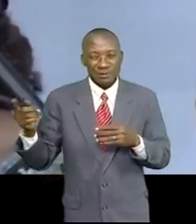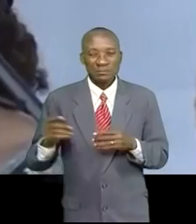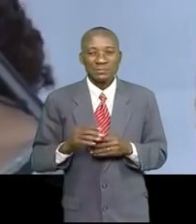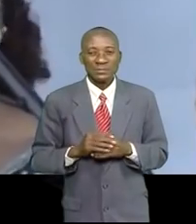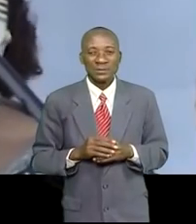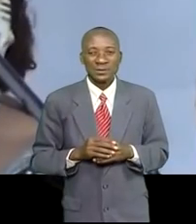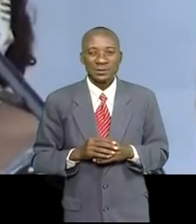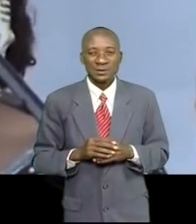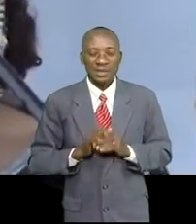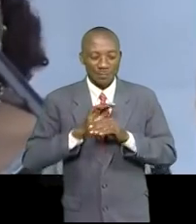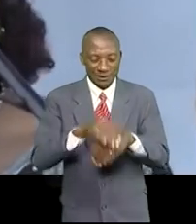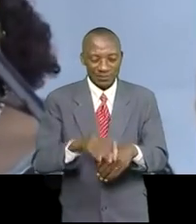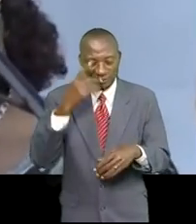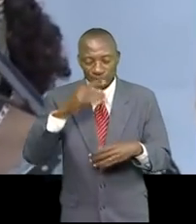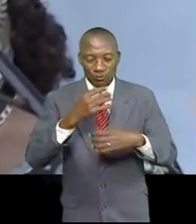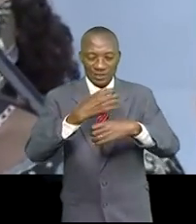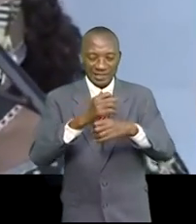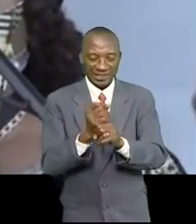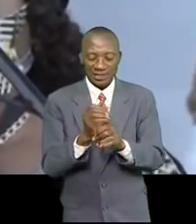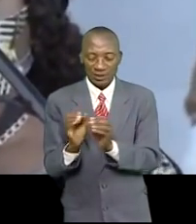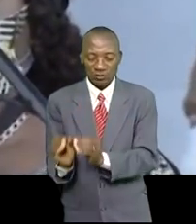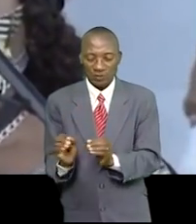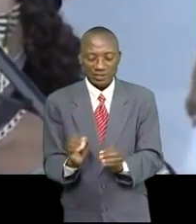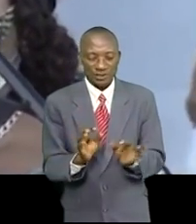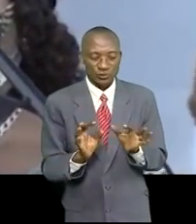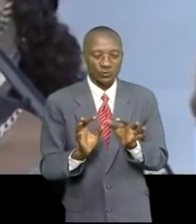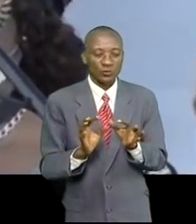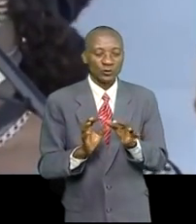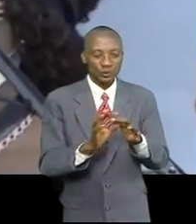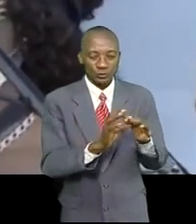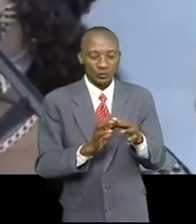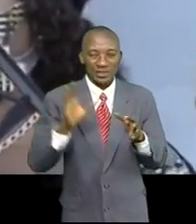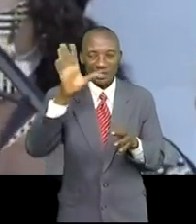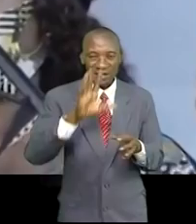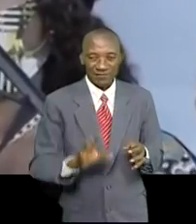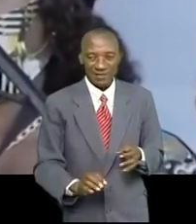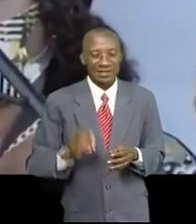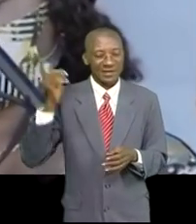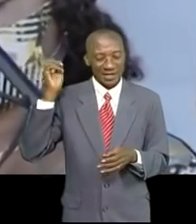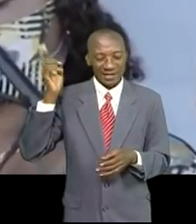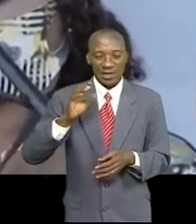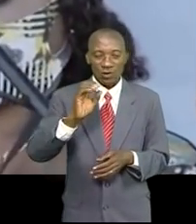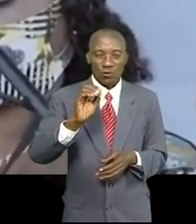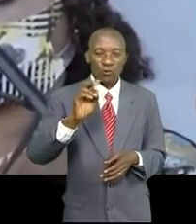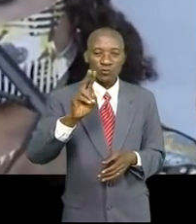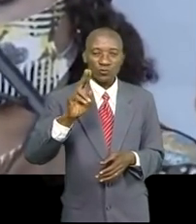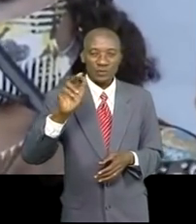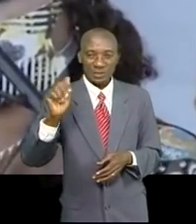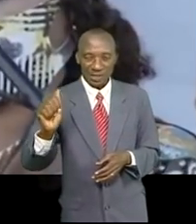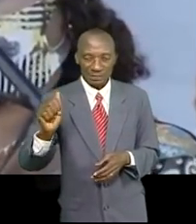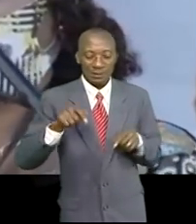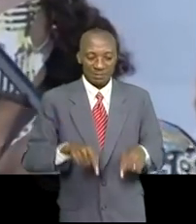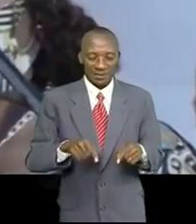de l'Organisation de l'Unité africaine, devenue officiellement depuis 2002 l'Union